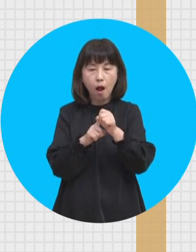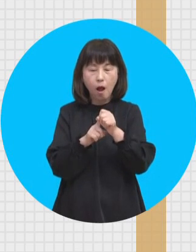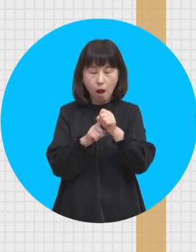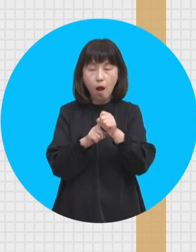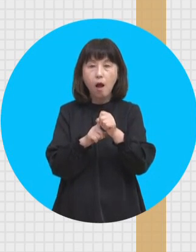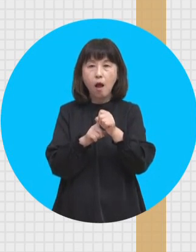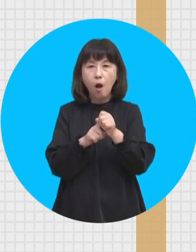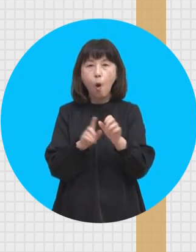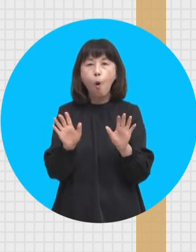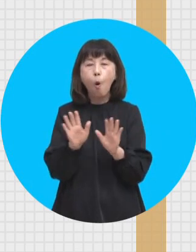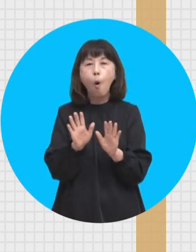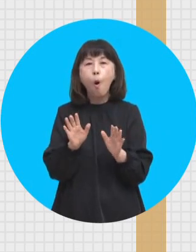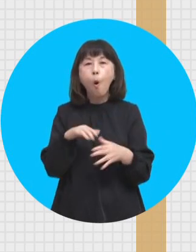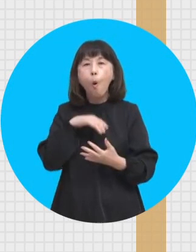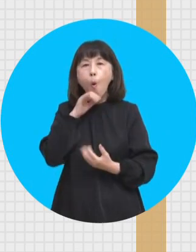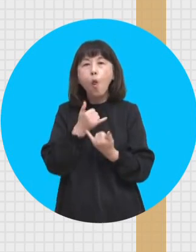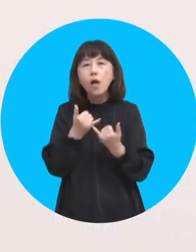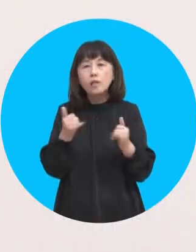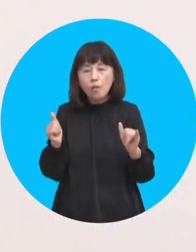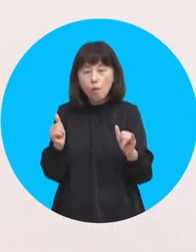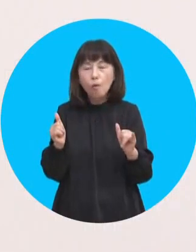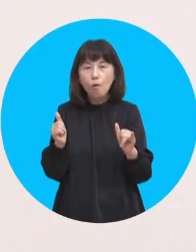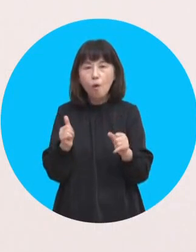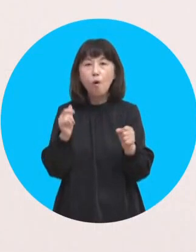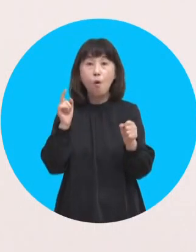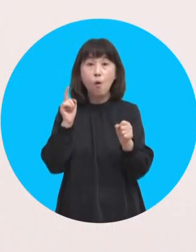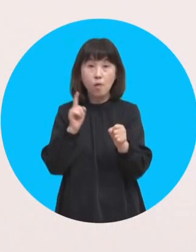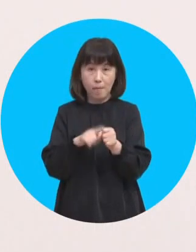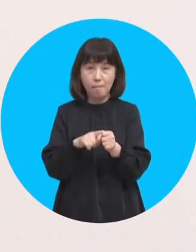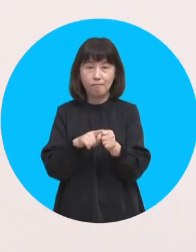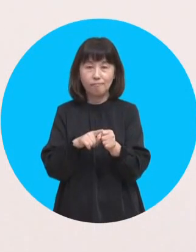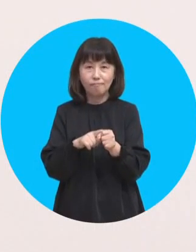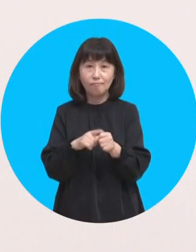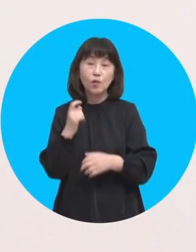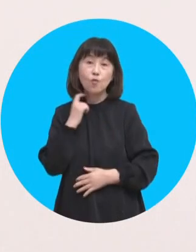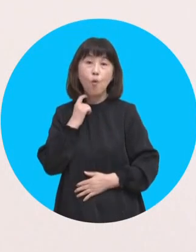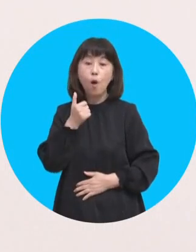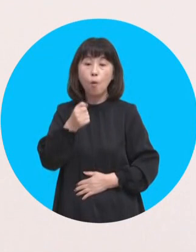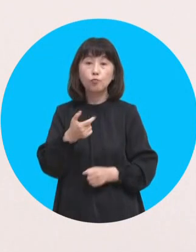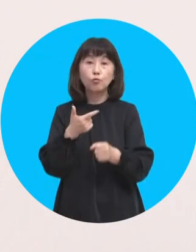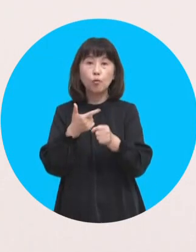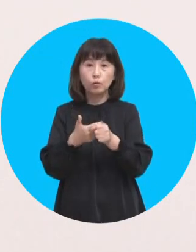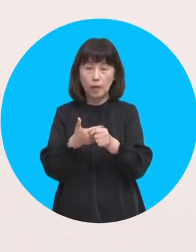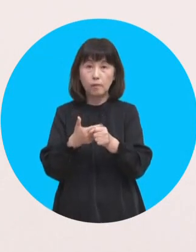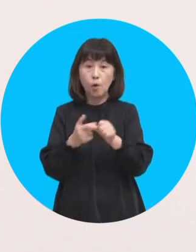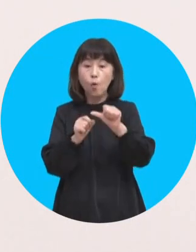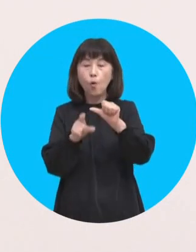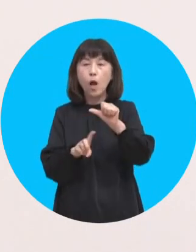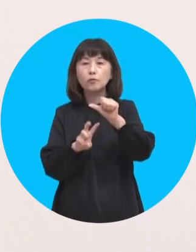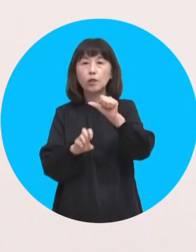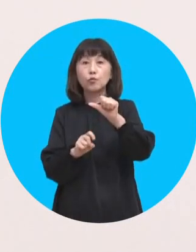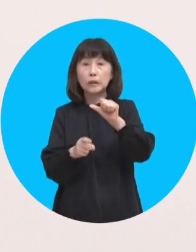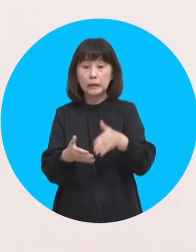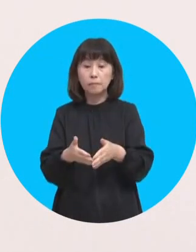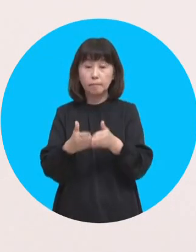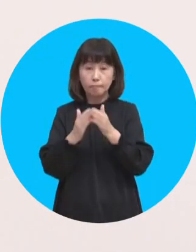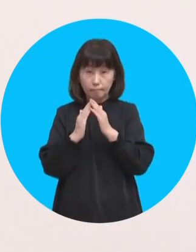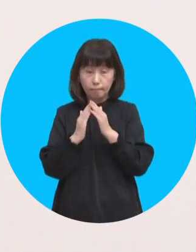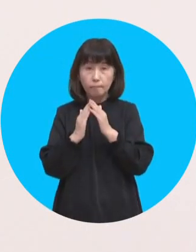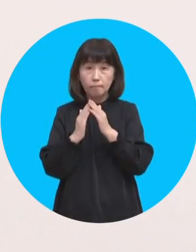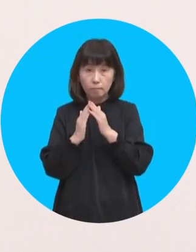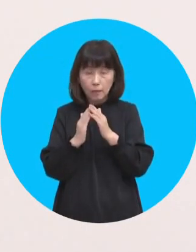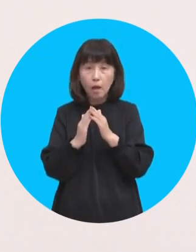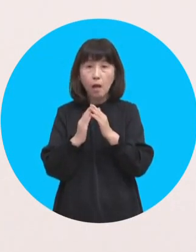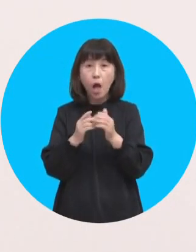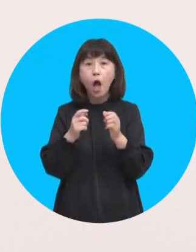者のための改修工事になります。昭和56年5月31日以前に着工された木造住宅のリ